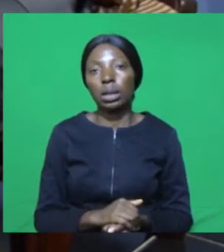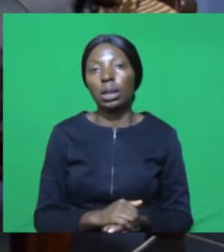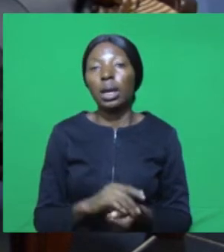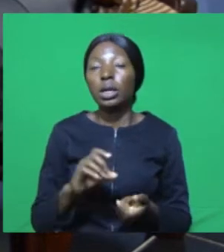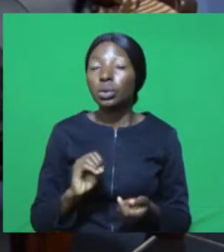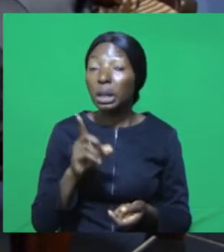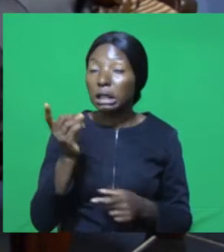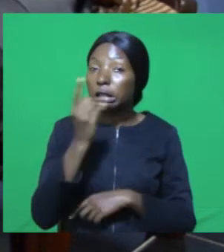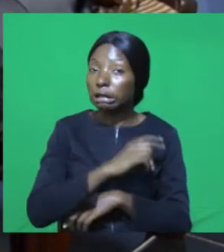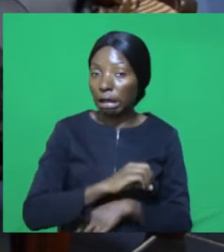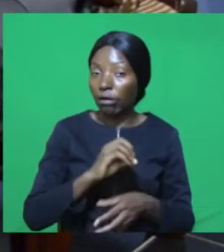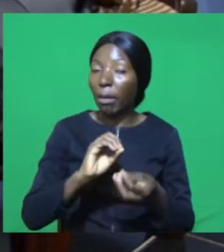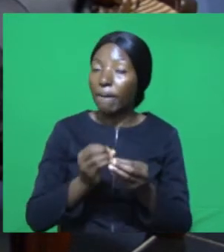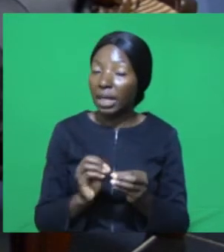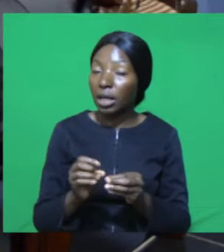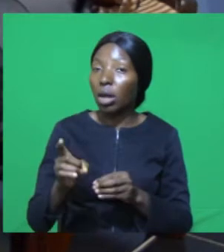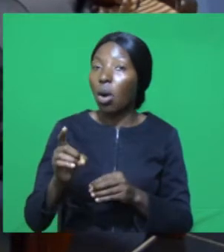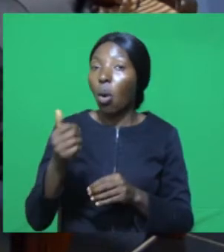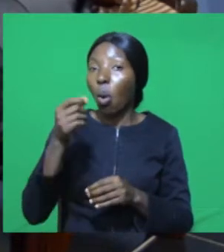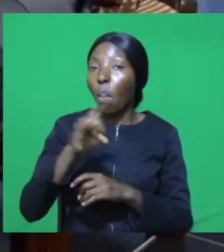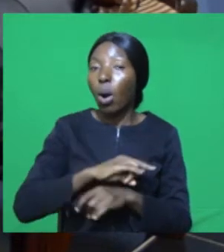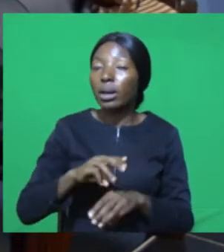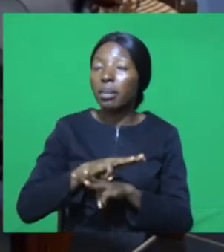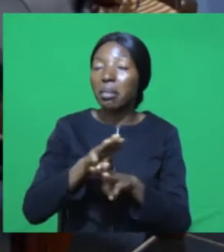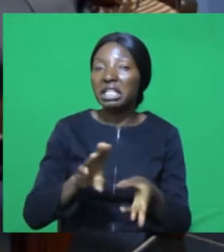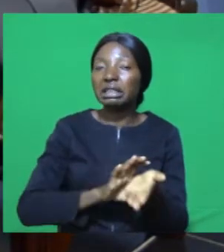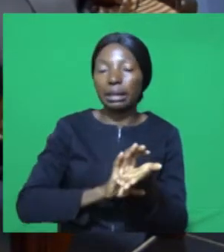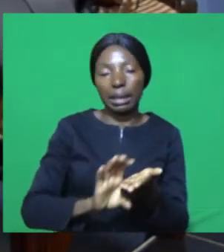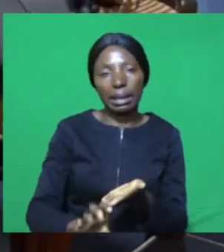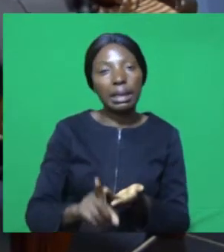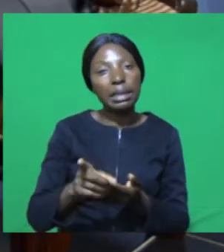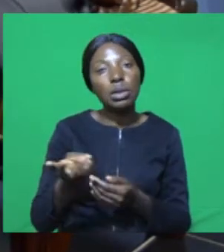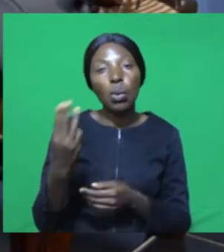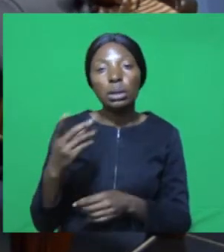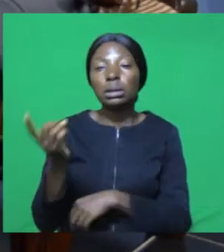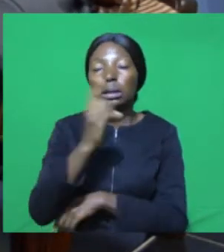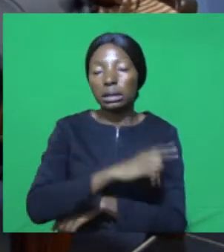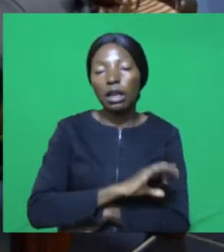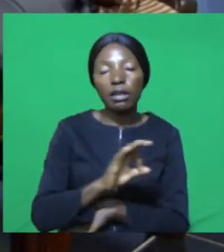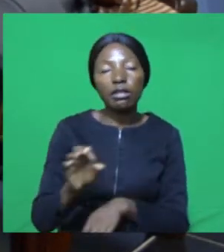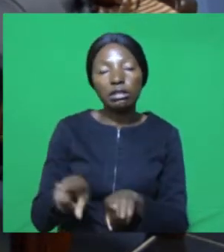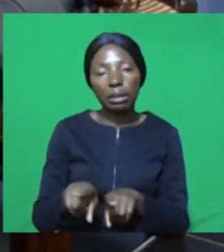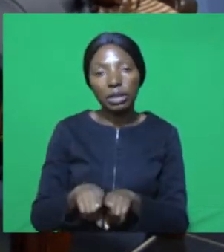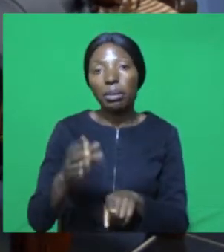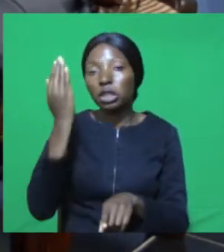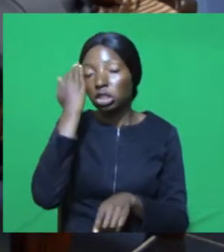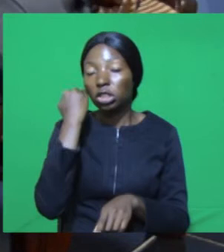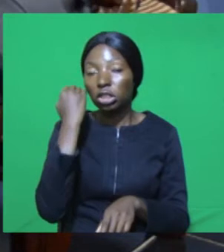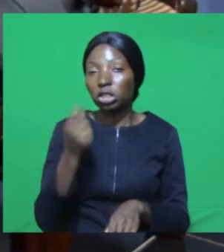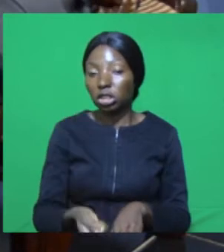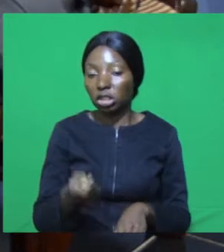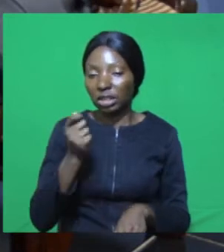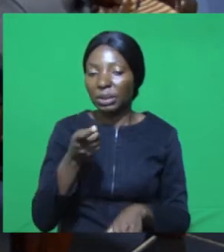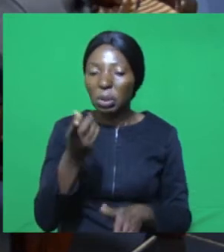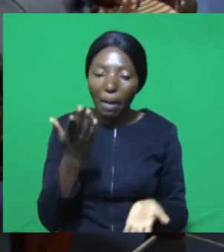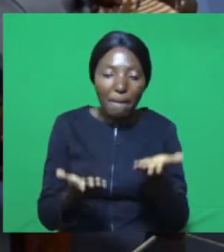musuwe kucheneswa kwe jimbo chene kwa Israeli. Ranga ritori zuwa, reru tongo, rekuyerwa kwe